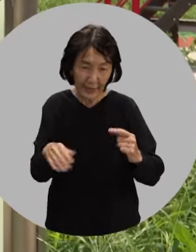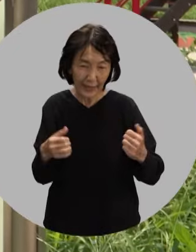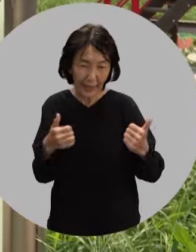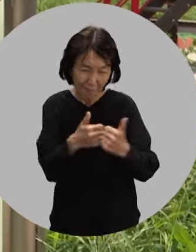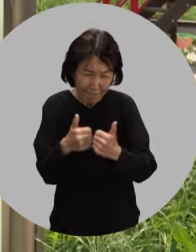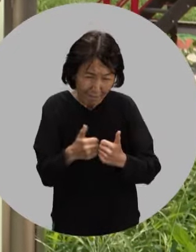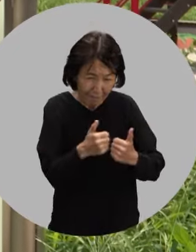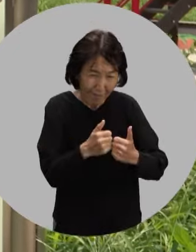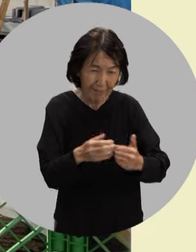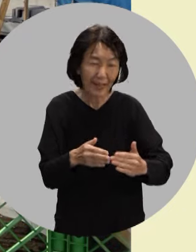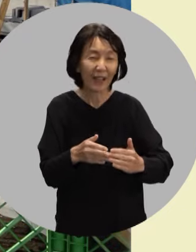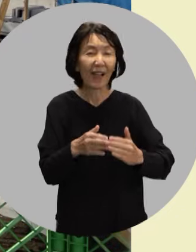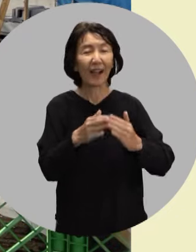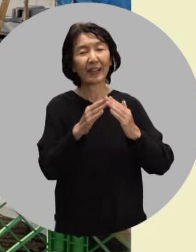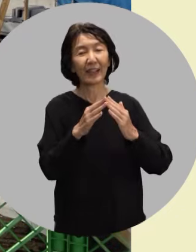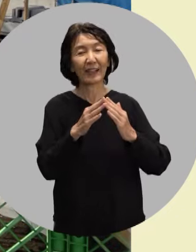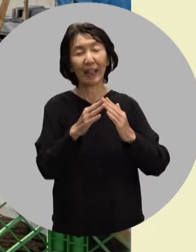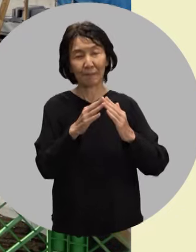しました。